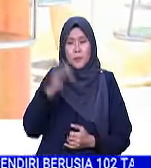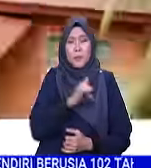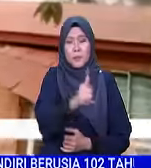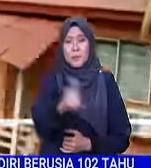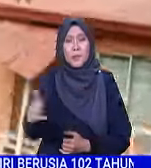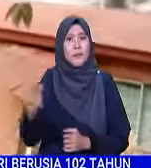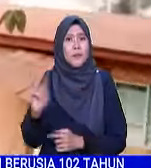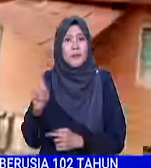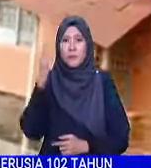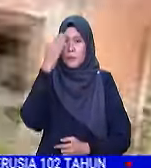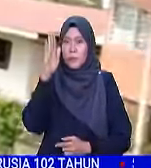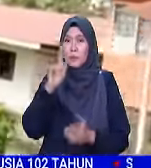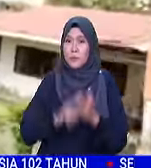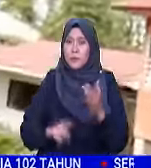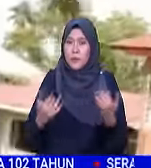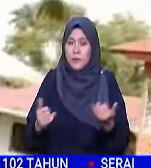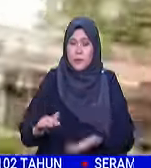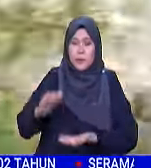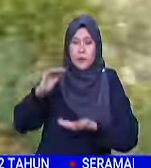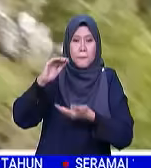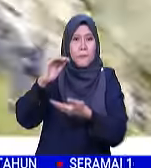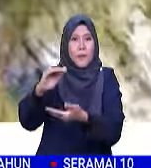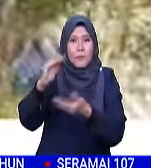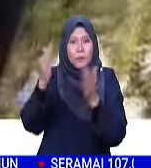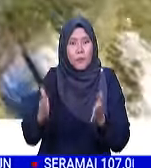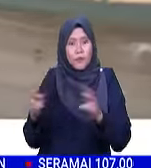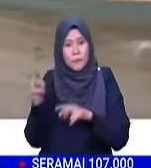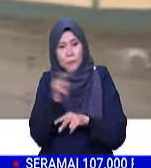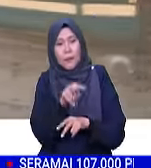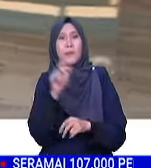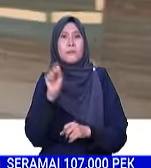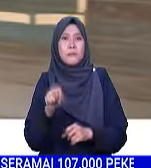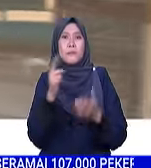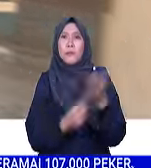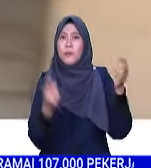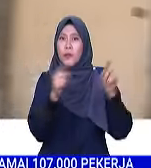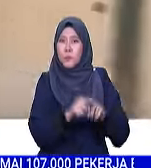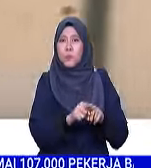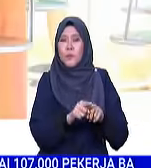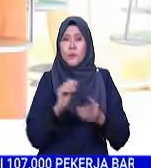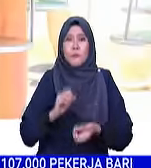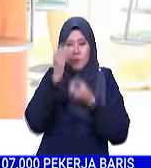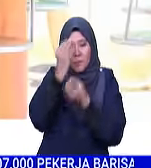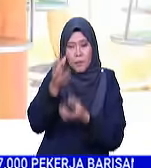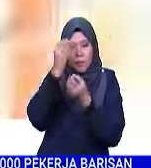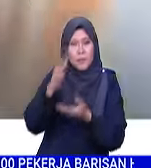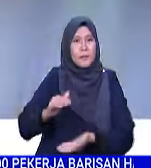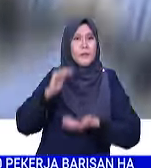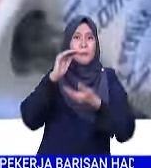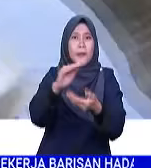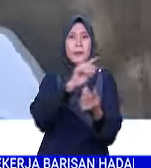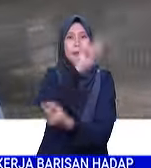mana. Tapi apa yang kami mau cuba sampaikan supaya orang nampak, orang tahu apa yang terjadi agar maklumat itu sampai dengan